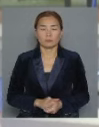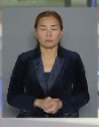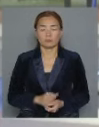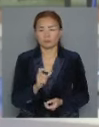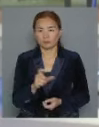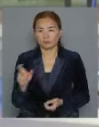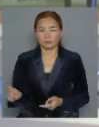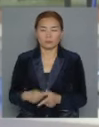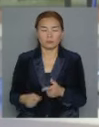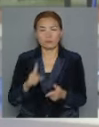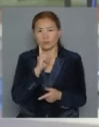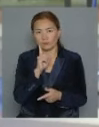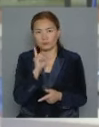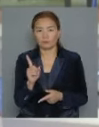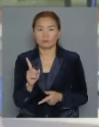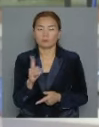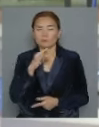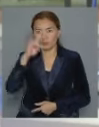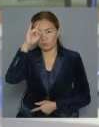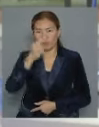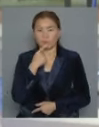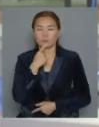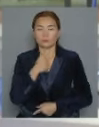тұрғындарды болсын, жастарды болсын, қазақ тілін